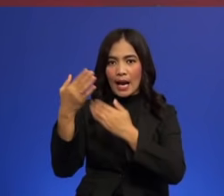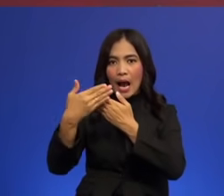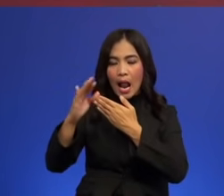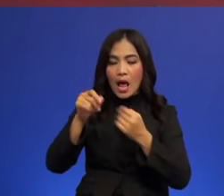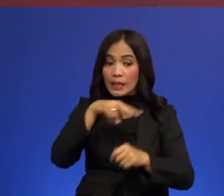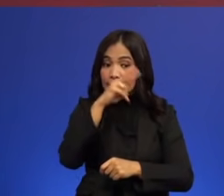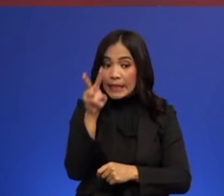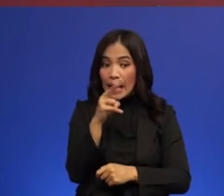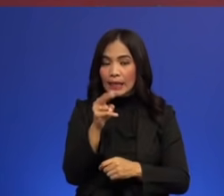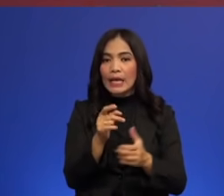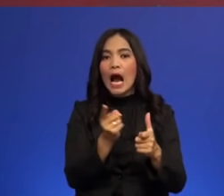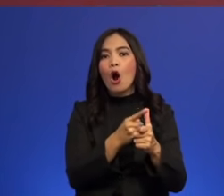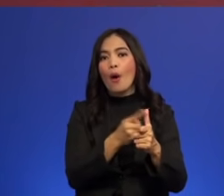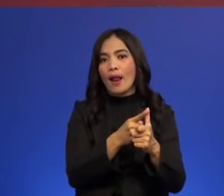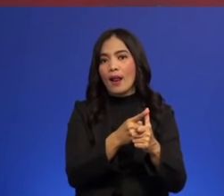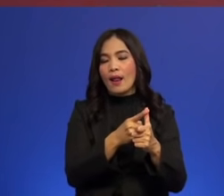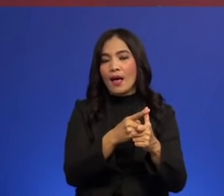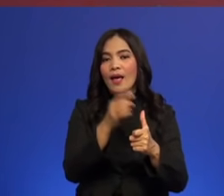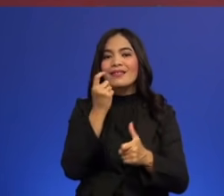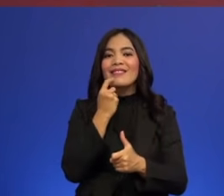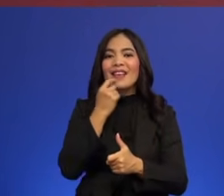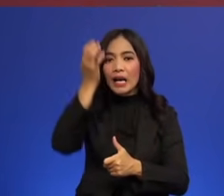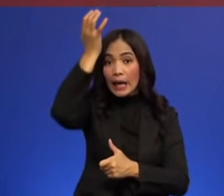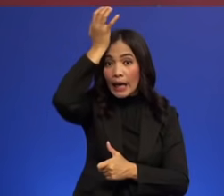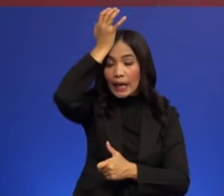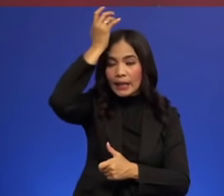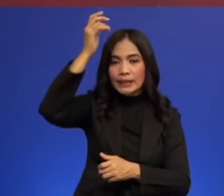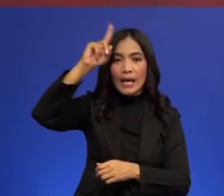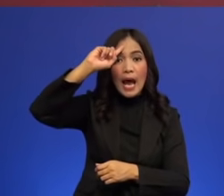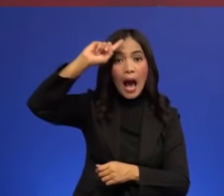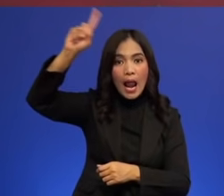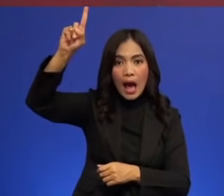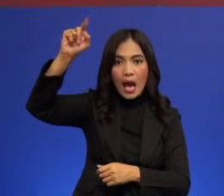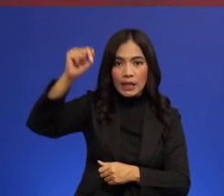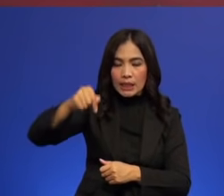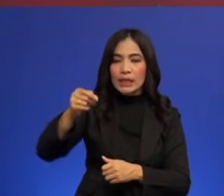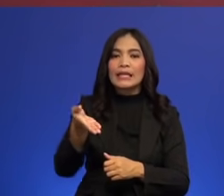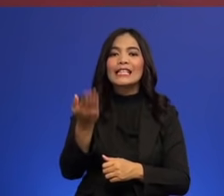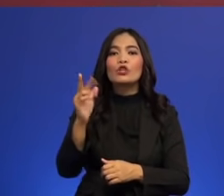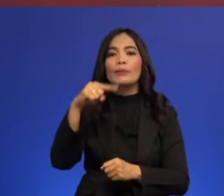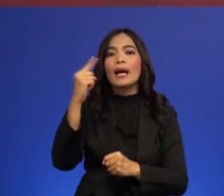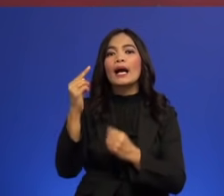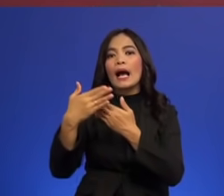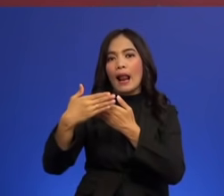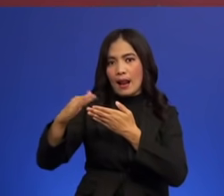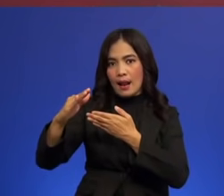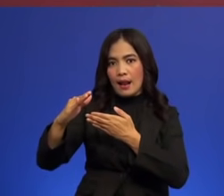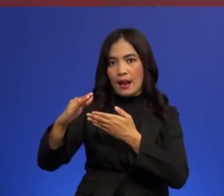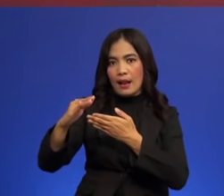Carilah dahulu kerajaan Allah, ini kekekalan, saudaraku.